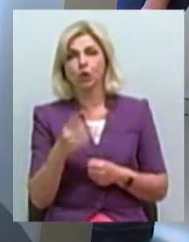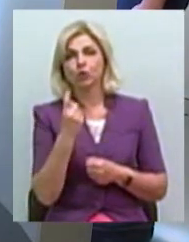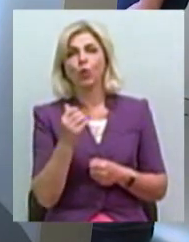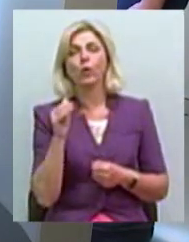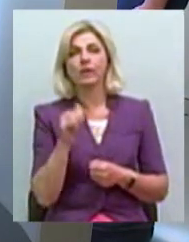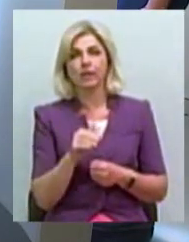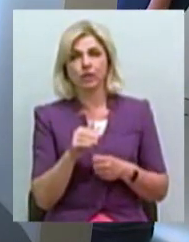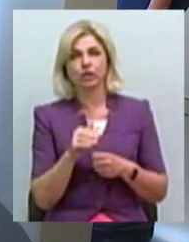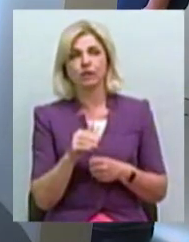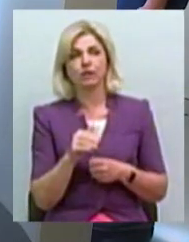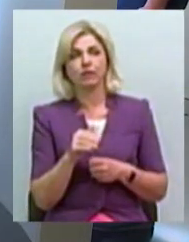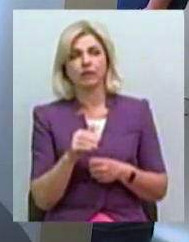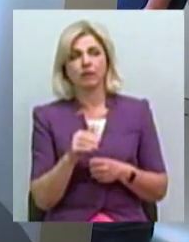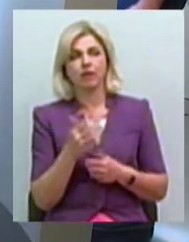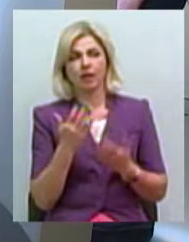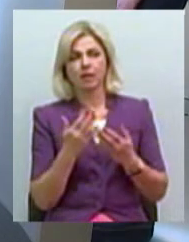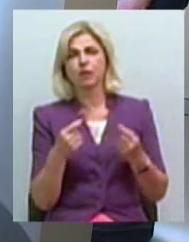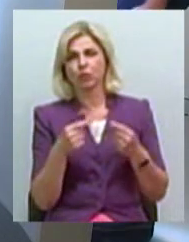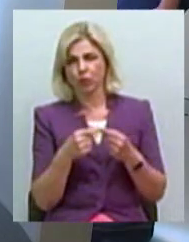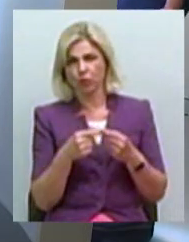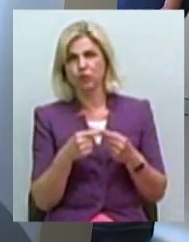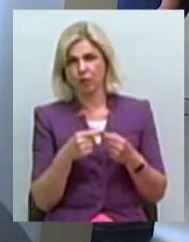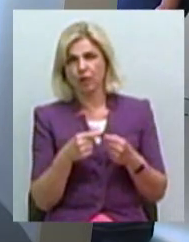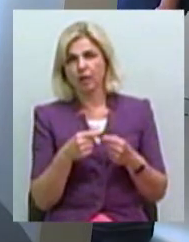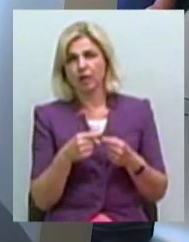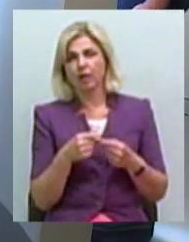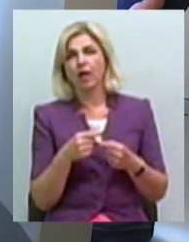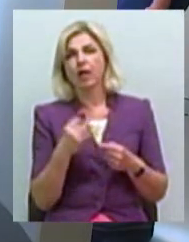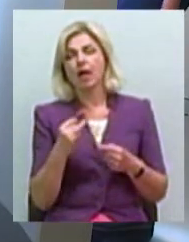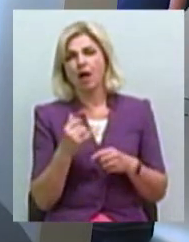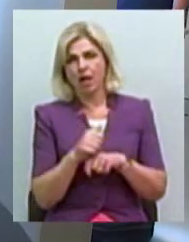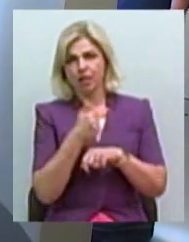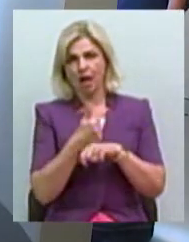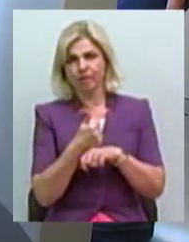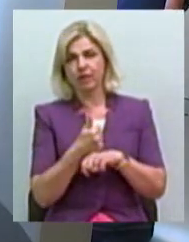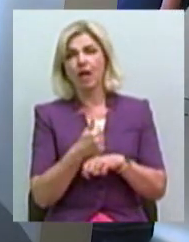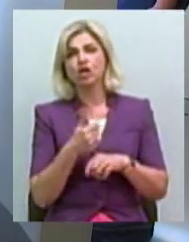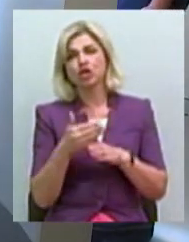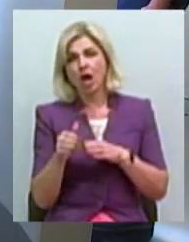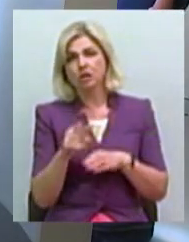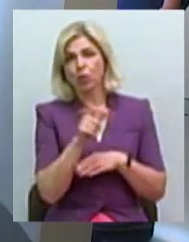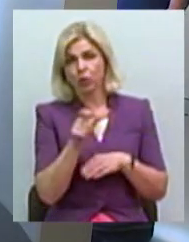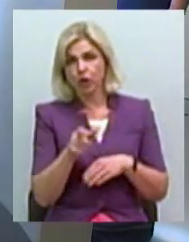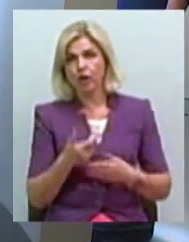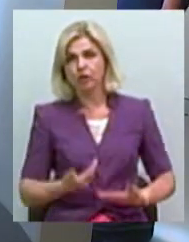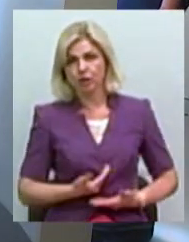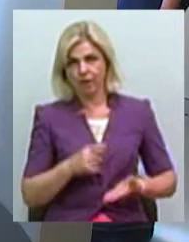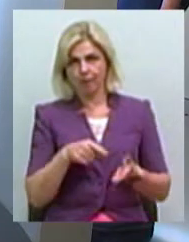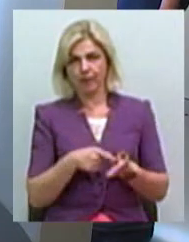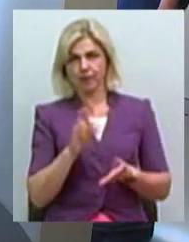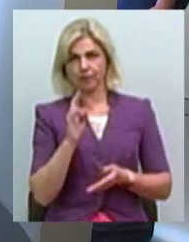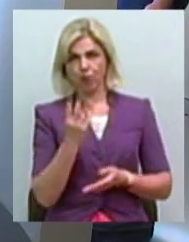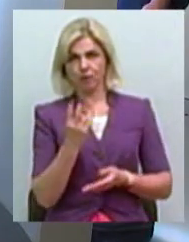населення. 1,145 мільйон, якщо вірити цьому сайту. Так, і левова частина це живе в місті Миколаєві. Також